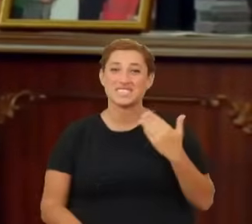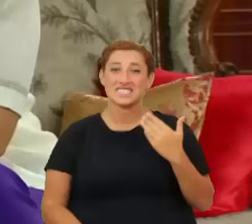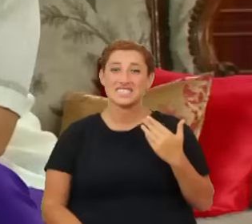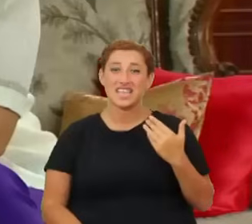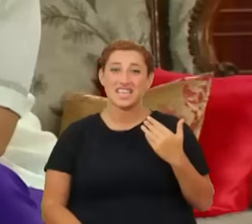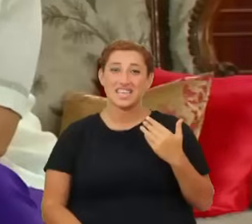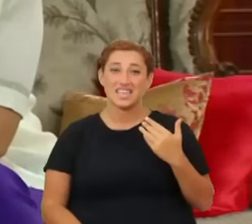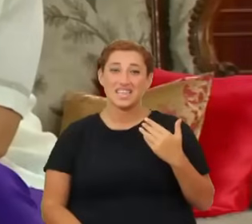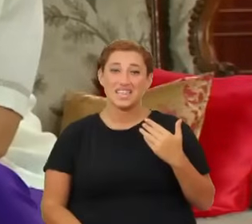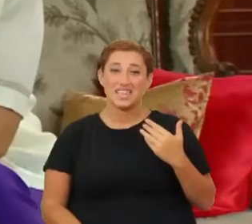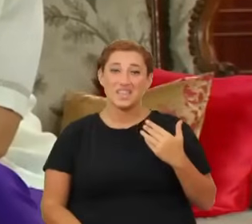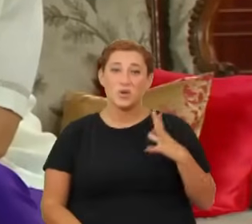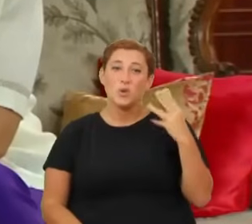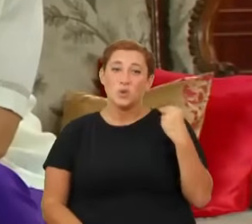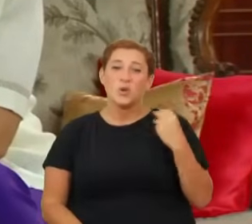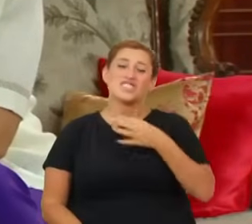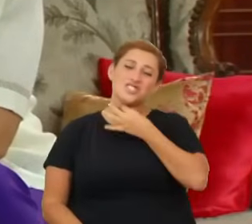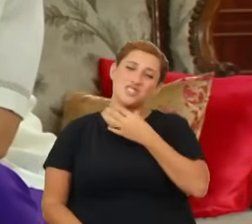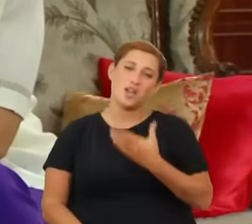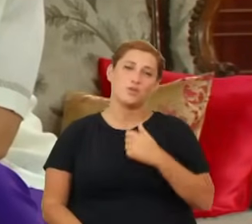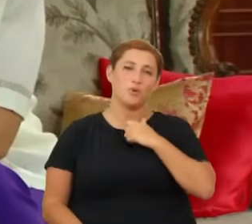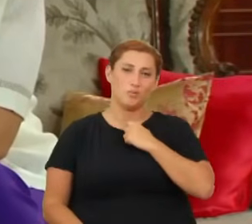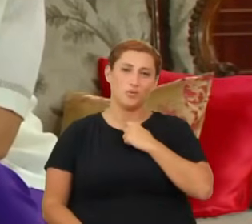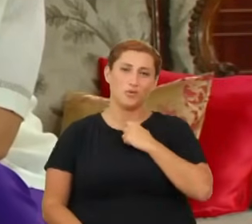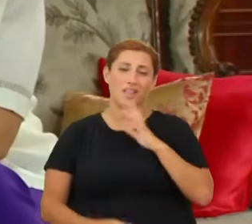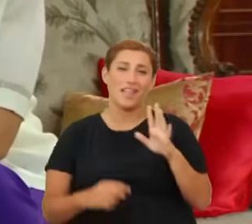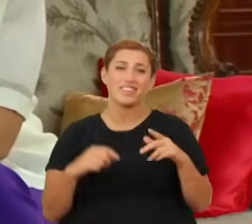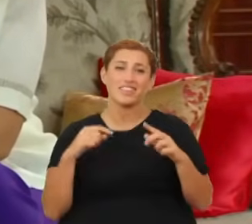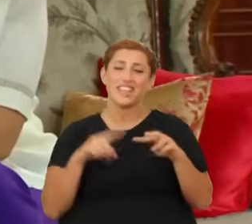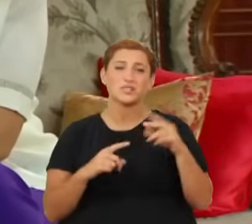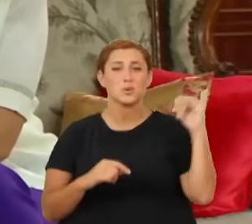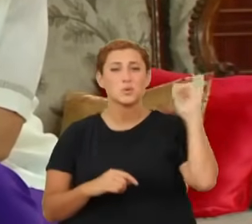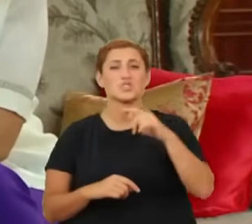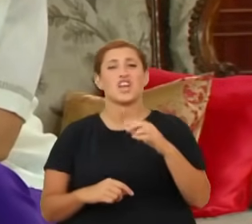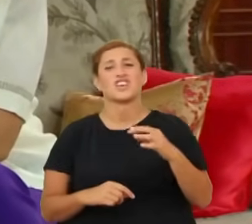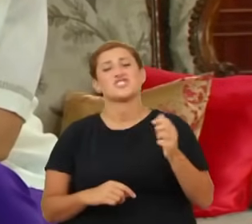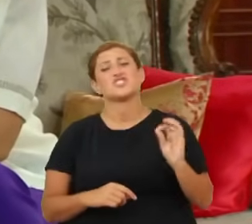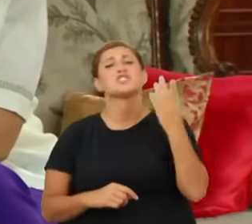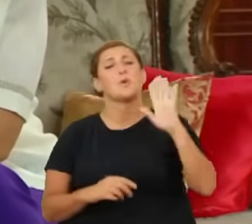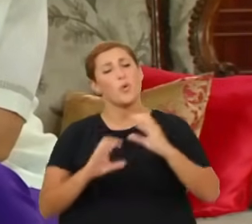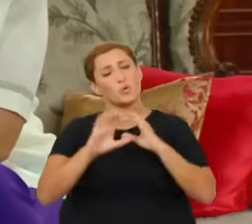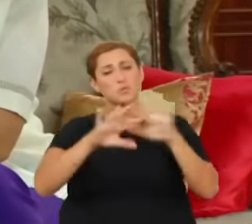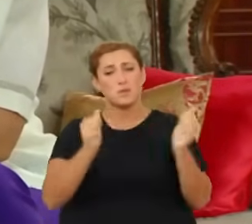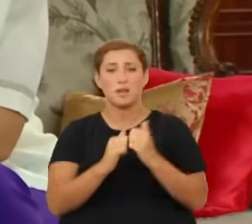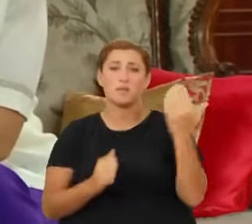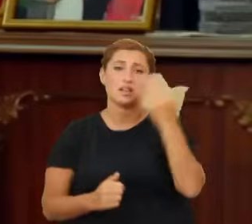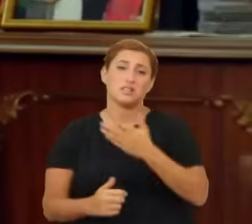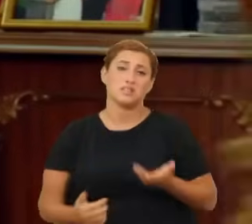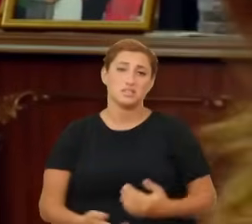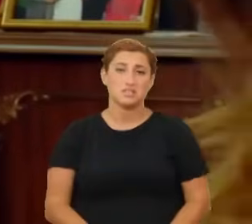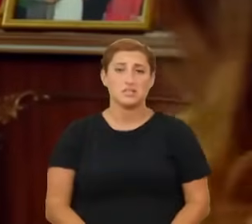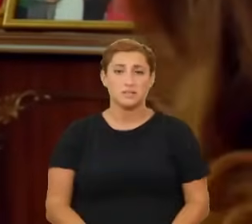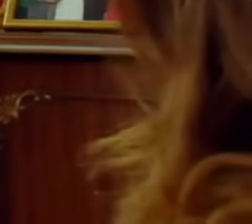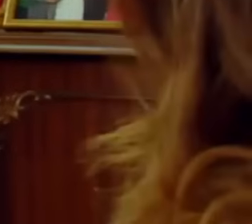ha? Çok rica ederim yani Necla'cığım, bir de uçak çıkartma. İşte otobüste hep beraber gideriz ya. Değil